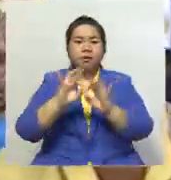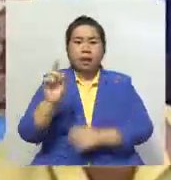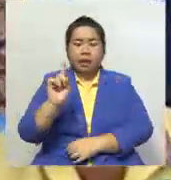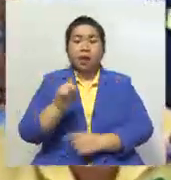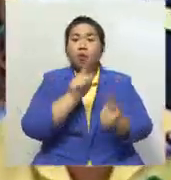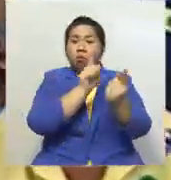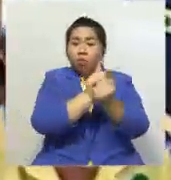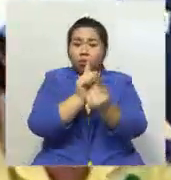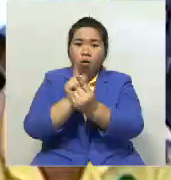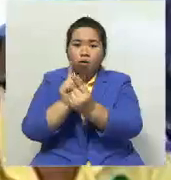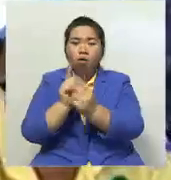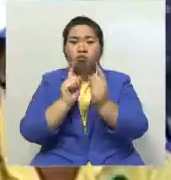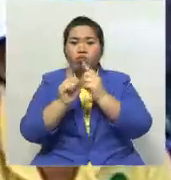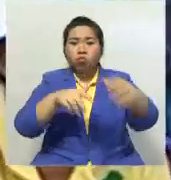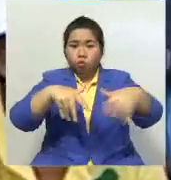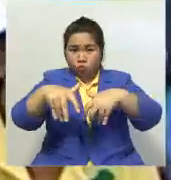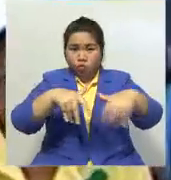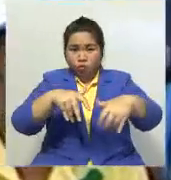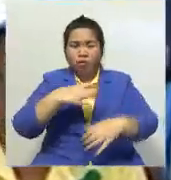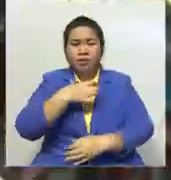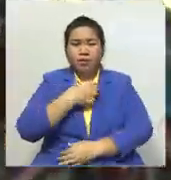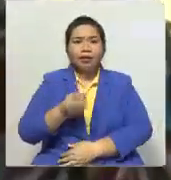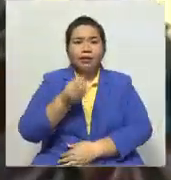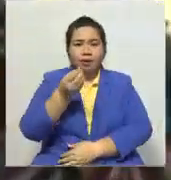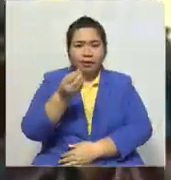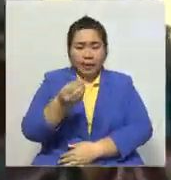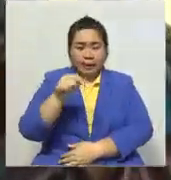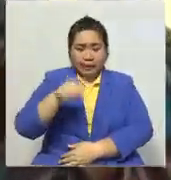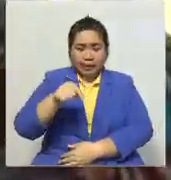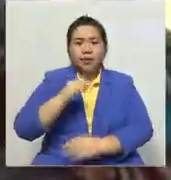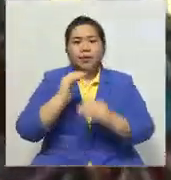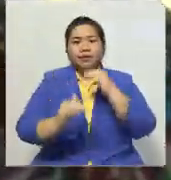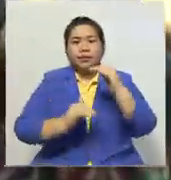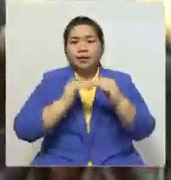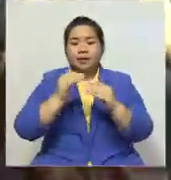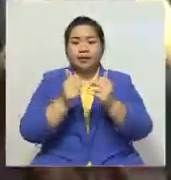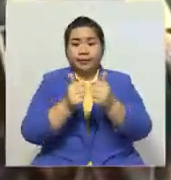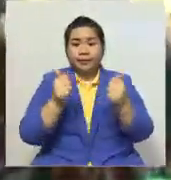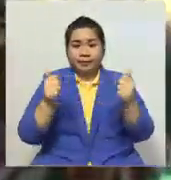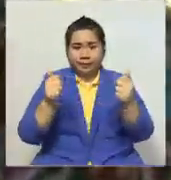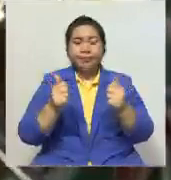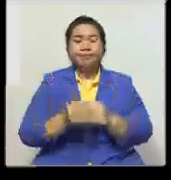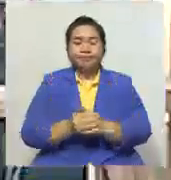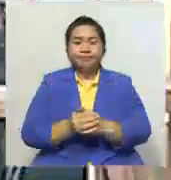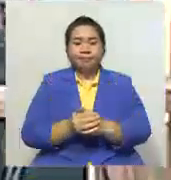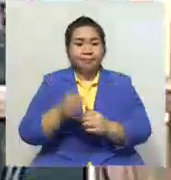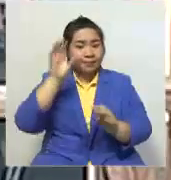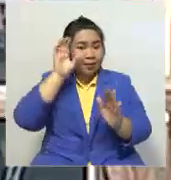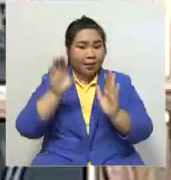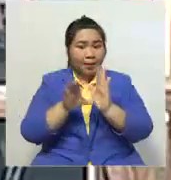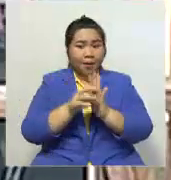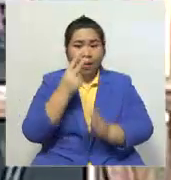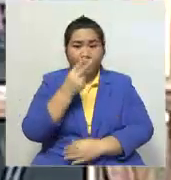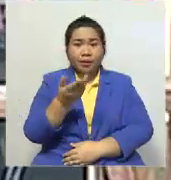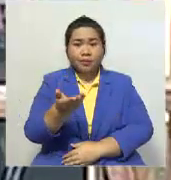ะพูดคุยครั้งนี้ก็เพื่อที่จะให้การพัฒนาพื้นที่ความเป็นอยู่ของประชาชนดียิ่งขึ้นส่วนภาพที่คุณผู้ชมเห็นอยู่ใน